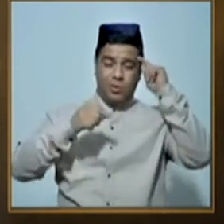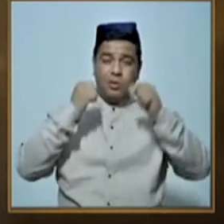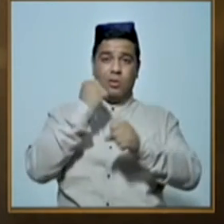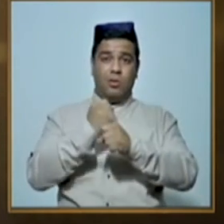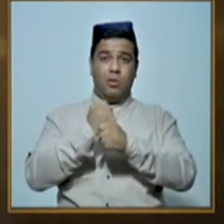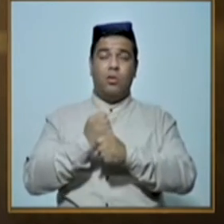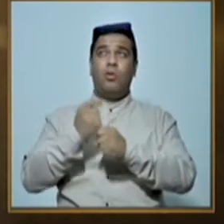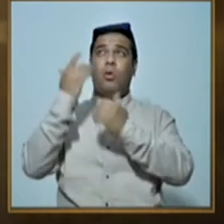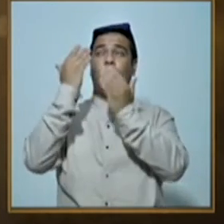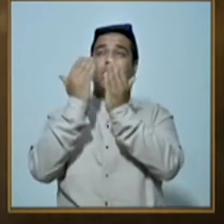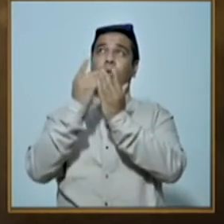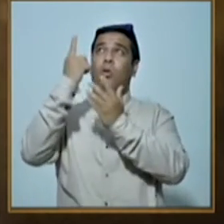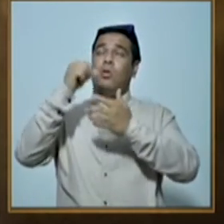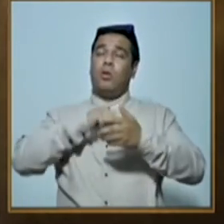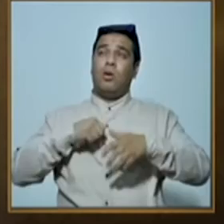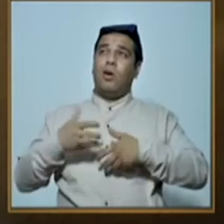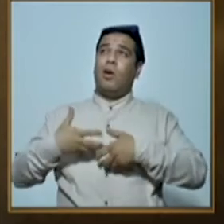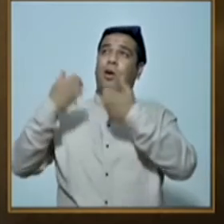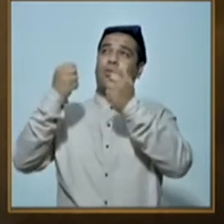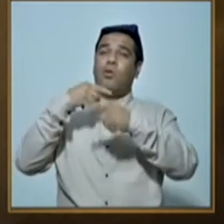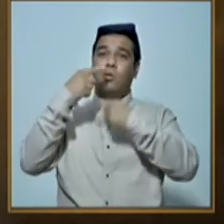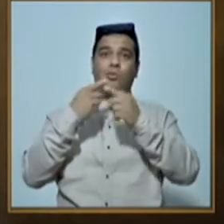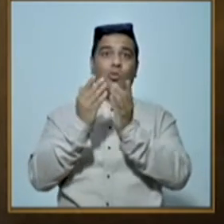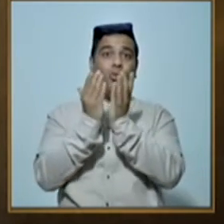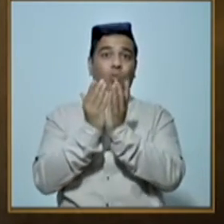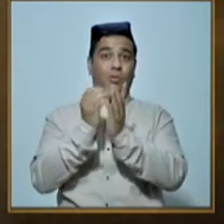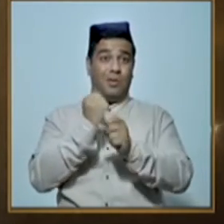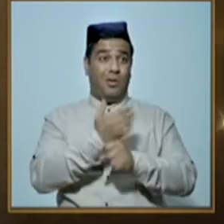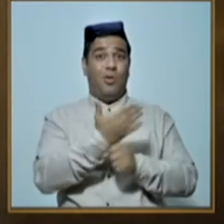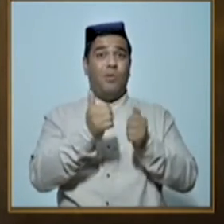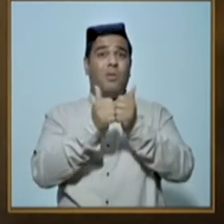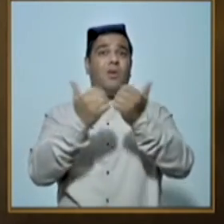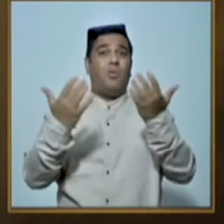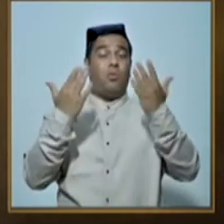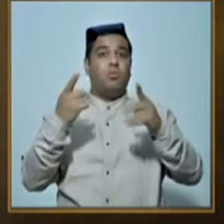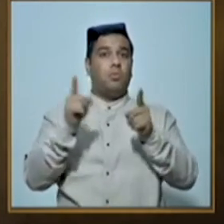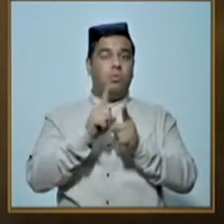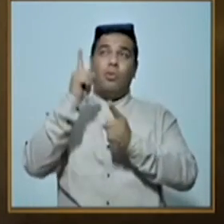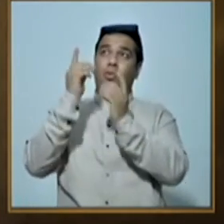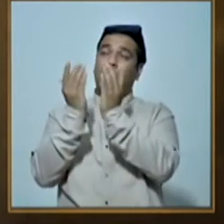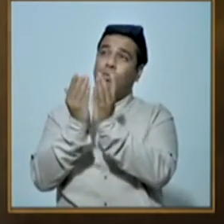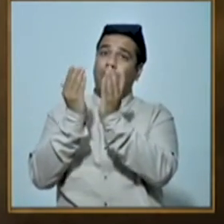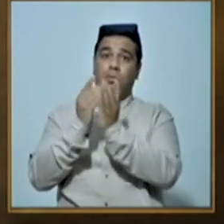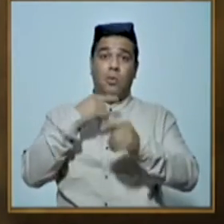Robbana taqabbalmini, o'zing qabul qilgin deb yolvoryaptilar. Mana shu holat bo'lish kerak hamma yerda.